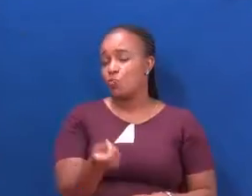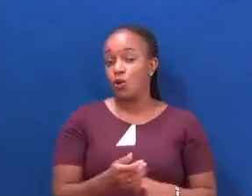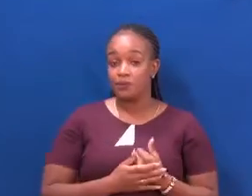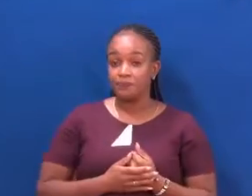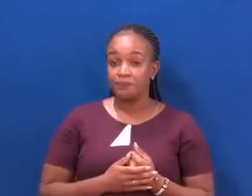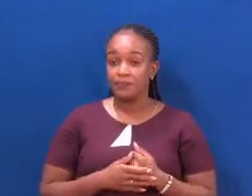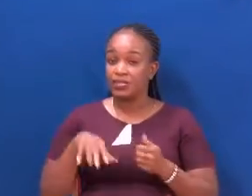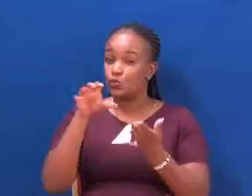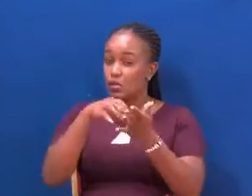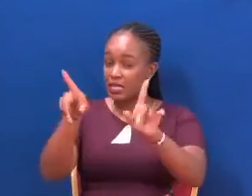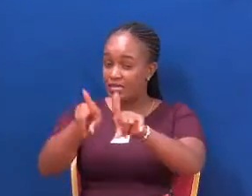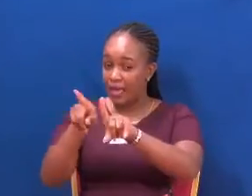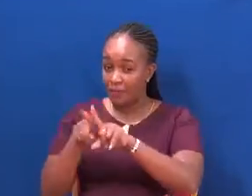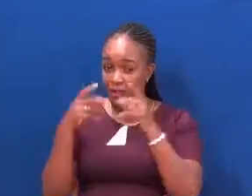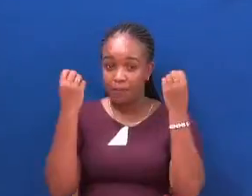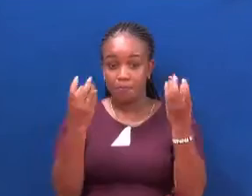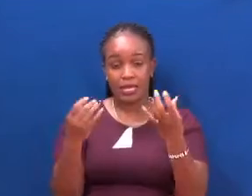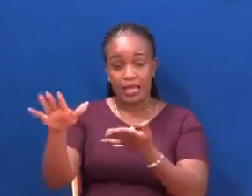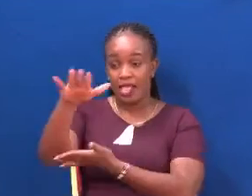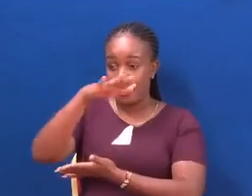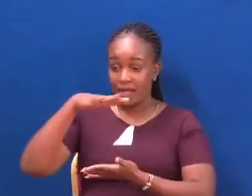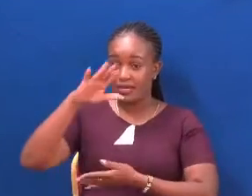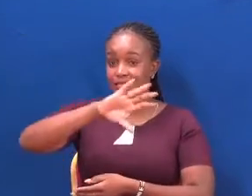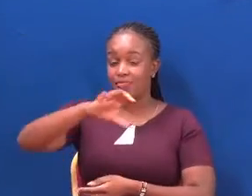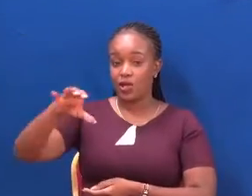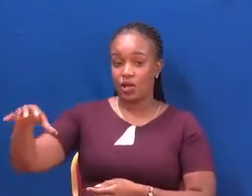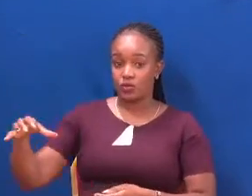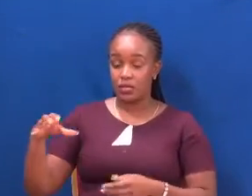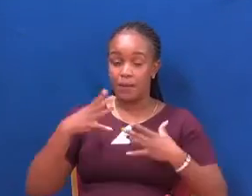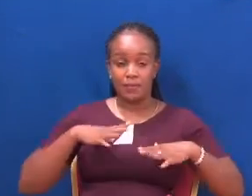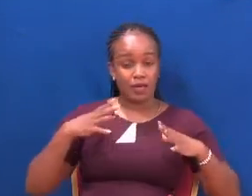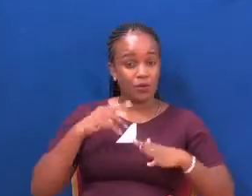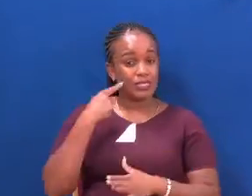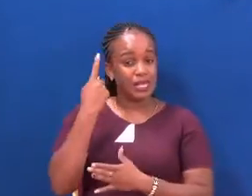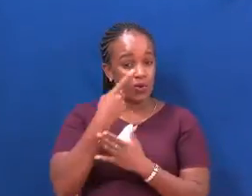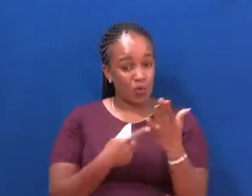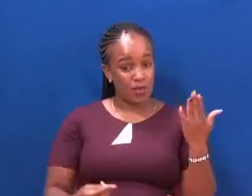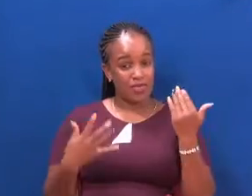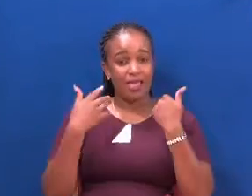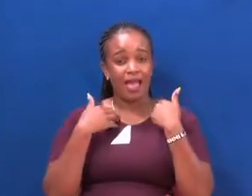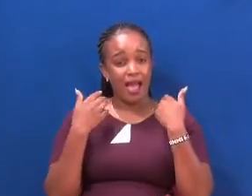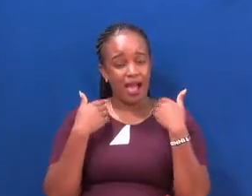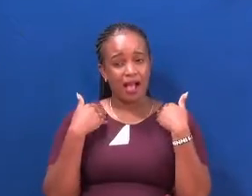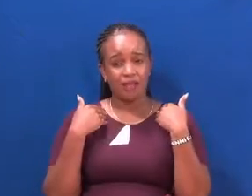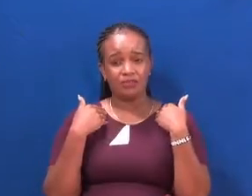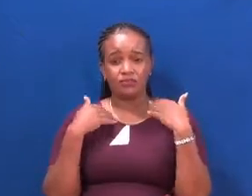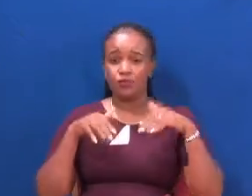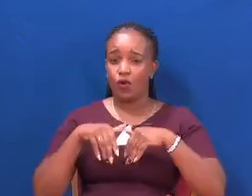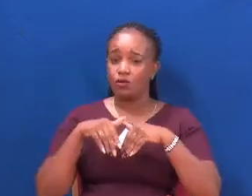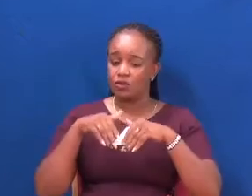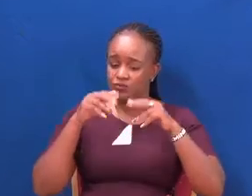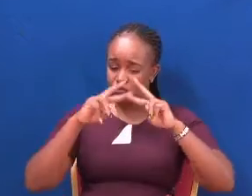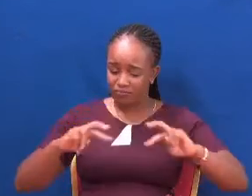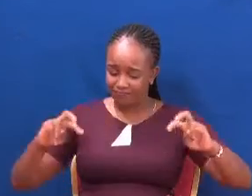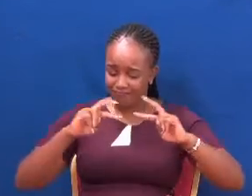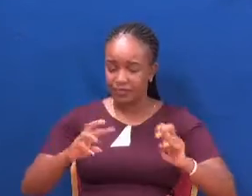is similar in majority of estates in the county. Residents say they have resorted to boil water as the